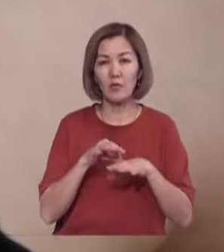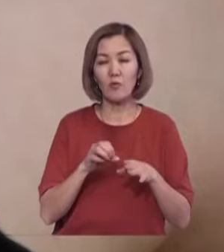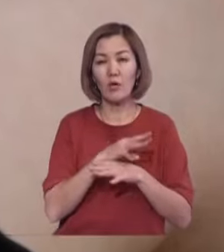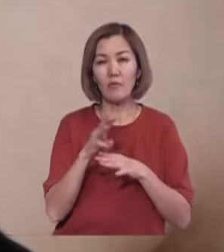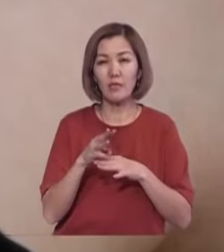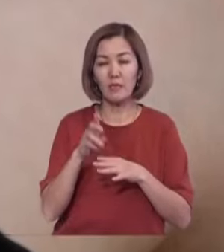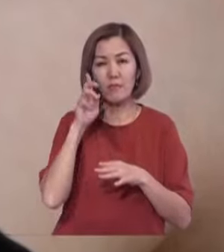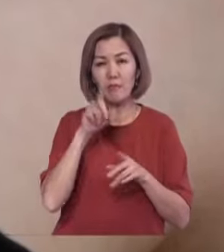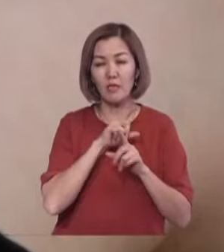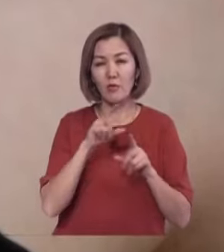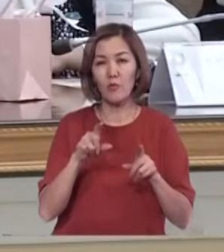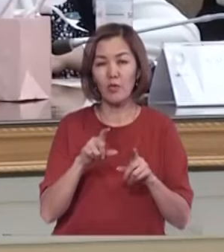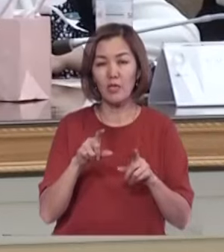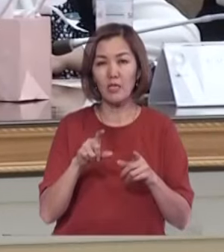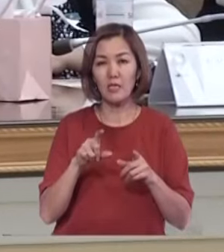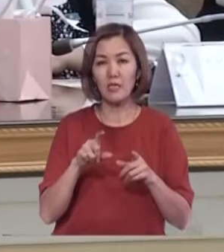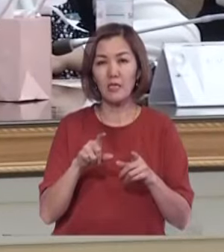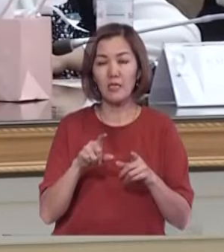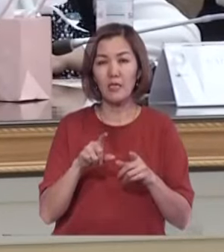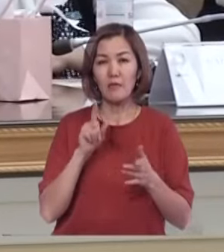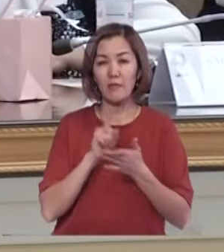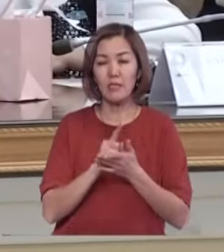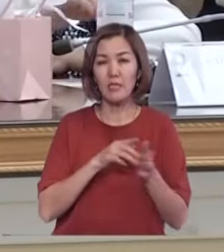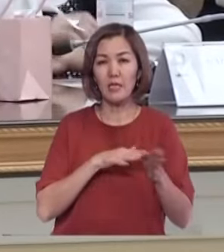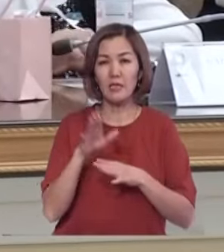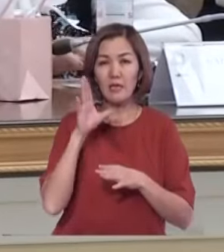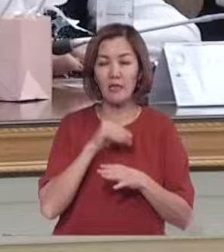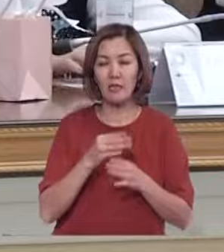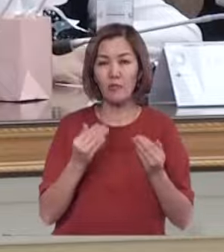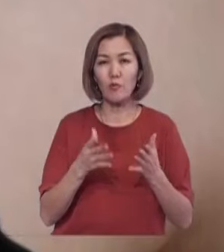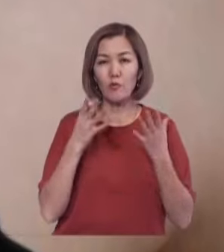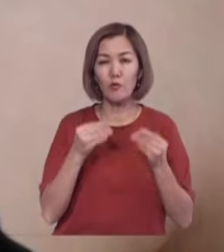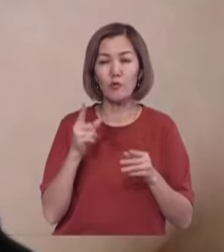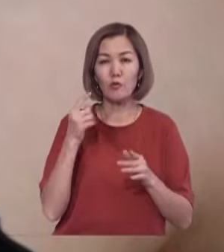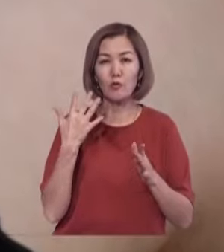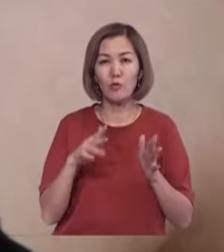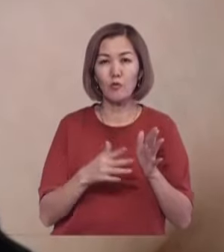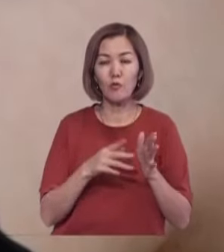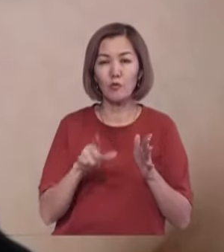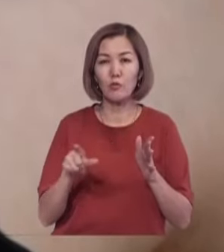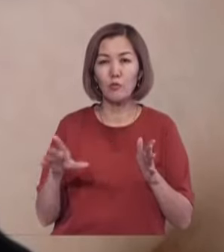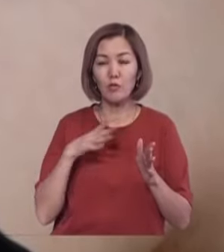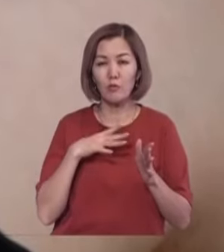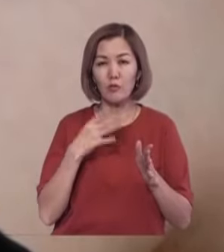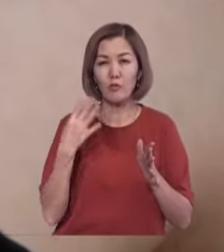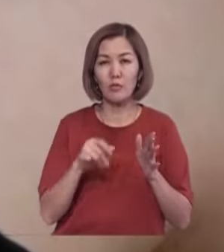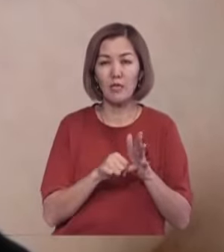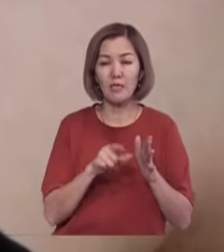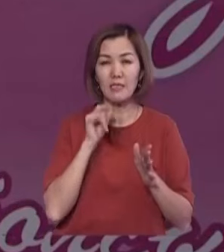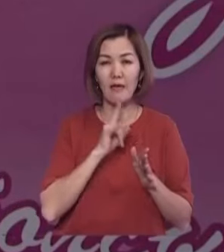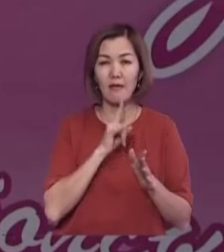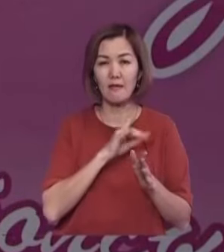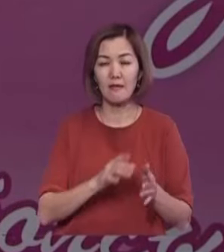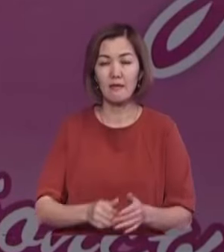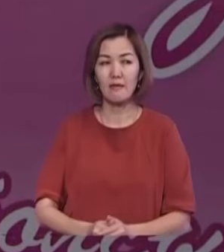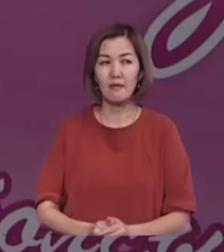мемлекеттік органдардың өкілеті ретінде функцияға ие болды. Бүгінде Жетісу облысында 159 депутат болса, оның 36-сы әйелдер.